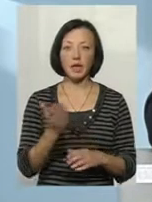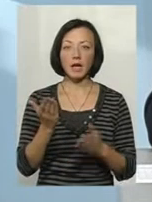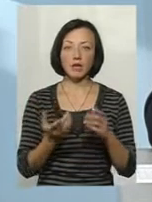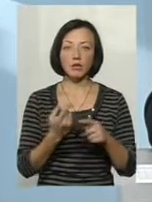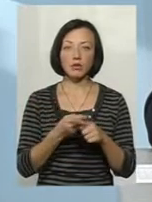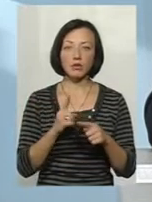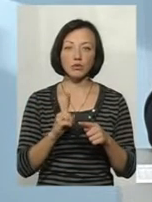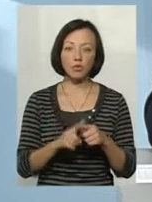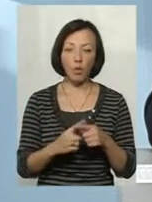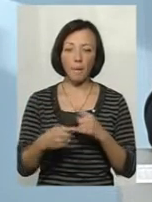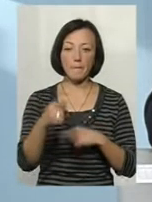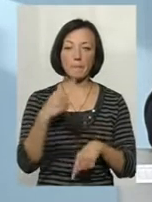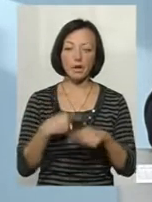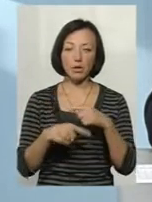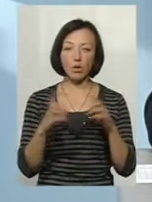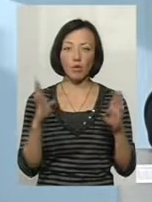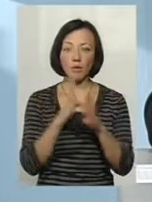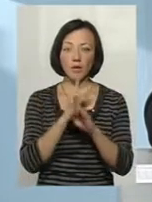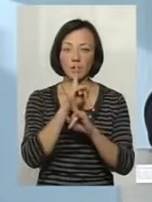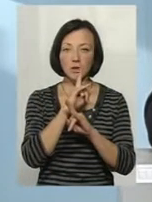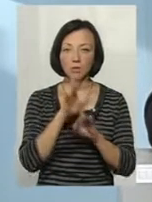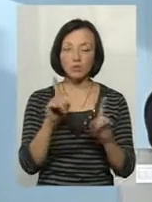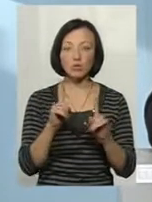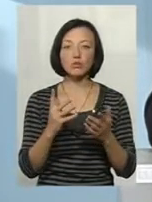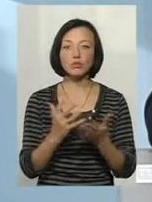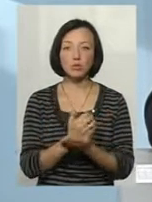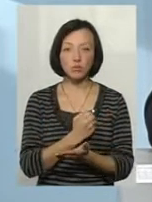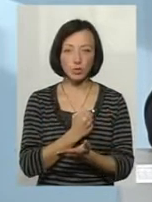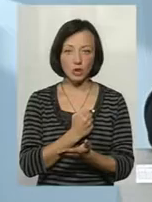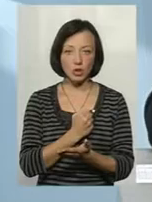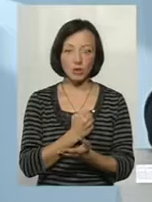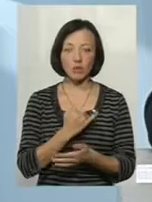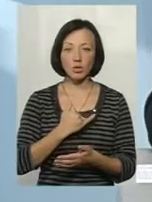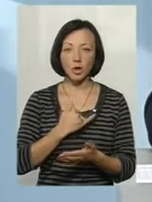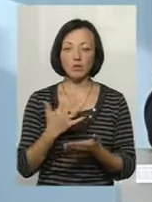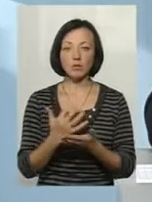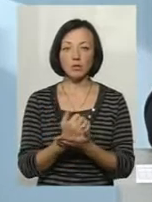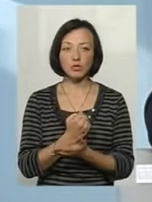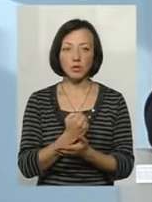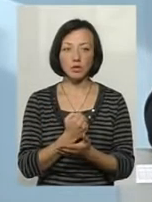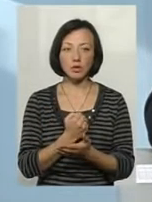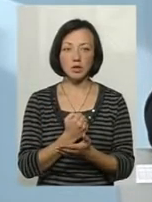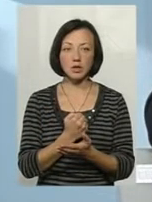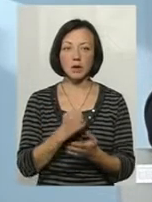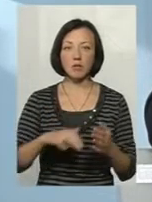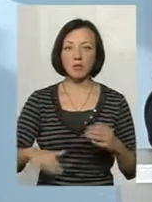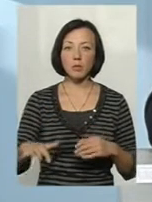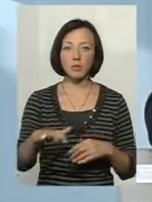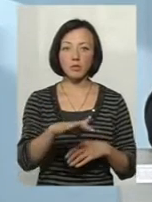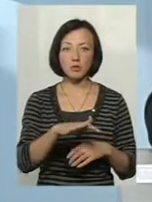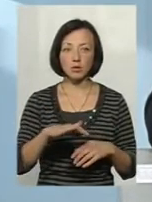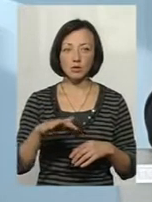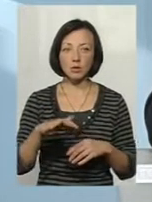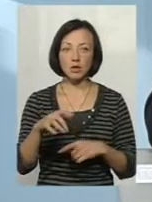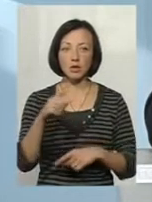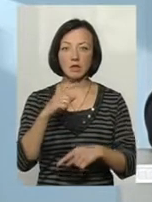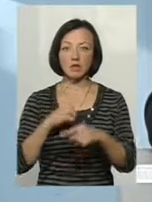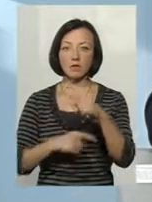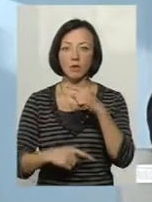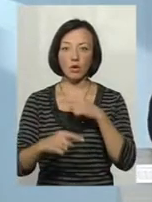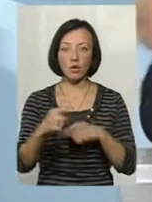цього притоку повітря не буде, що в нас вийде? У нас вийде розрідження в приміщенні і зворотня